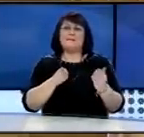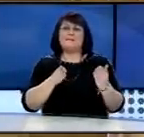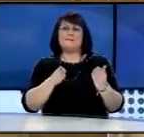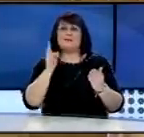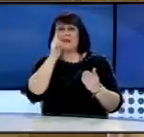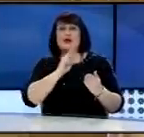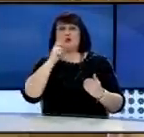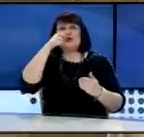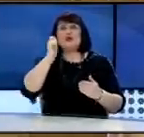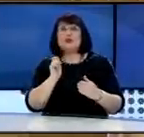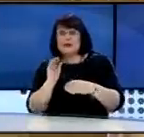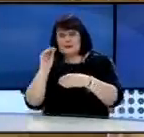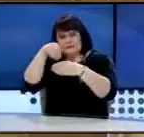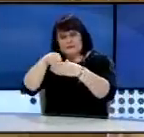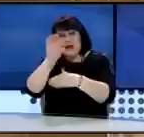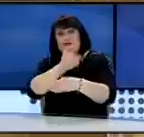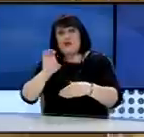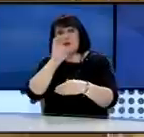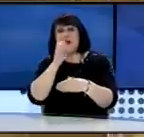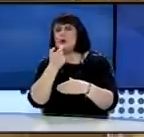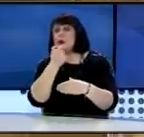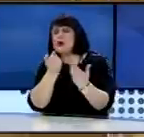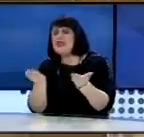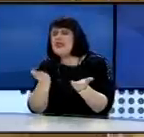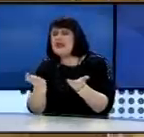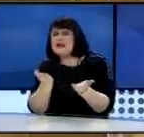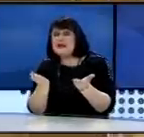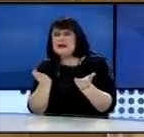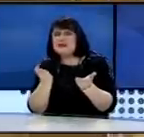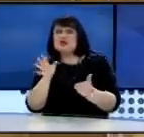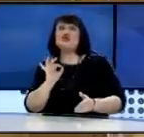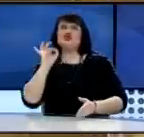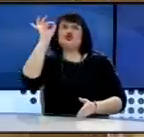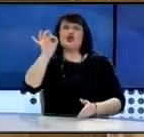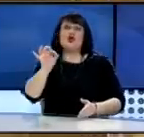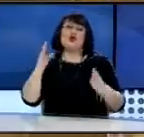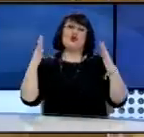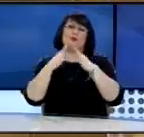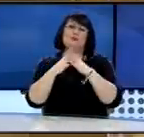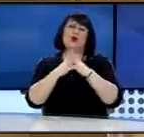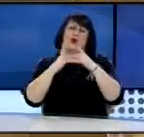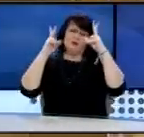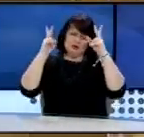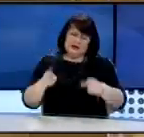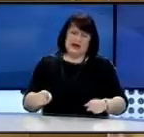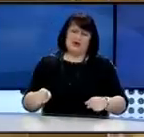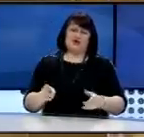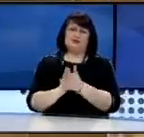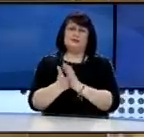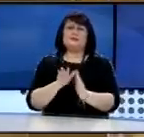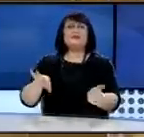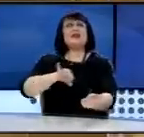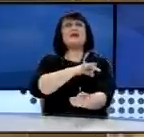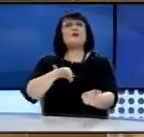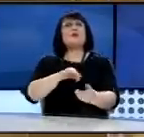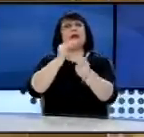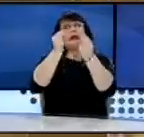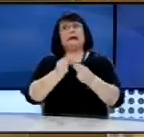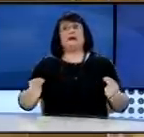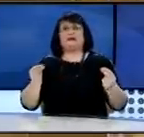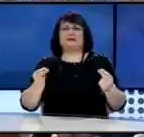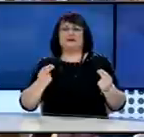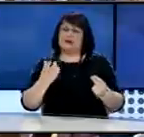συνομιλίες Ρωσίας-Ουκρανίας με στόχο να τερματιστεί, να συγγύσουν τα κανόνια του πολέμου και να υπάρξει διπλωματική διέξοδος,